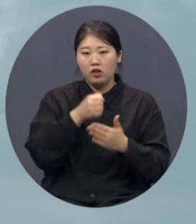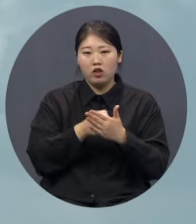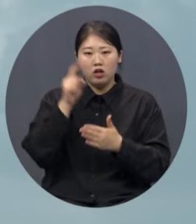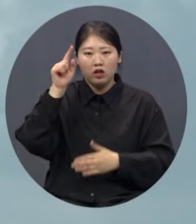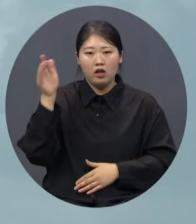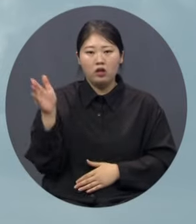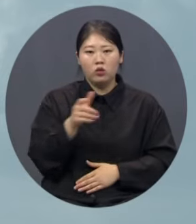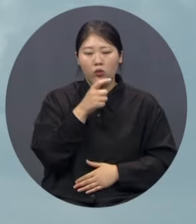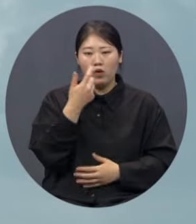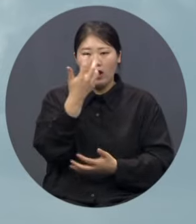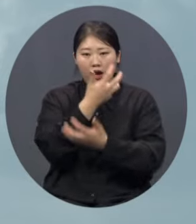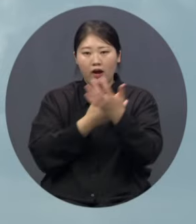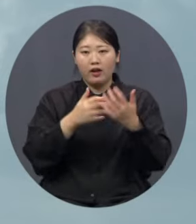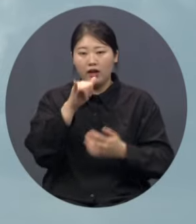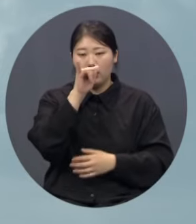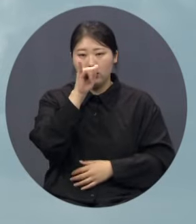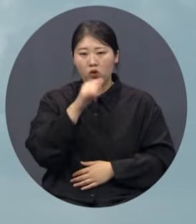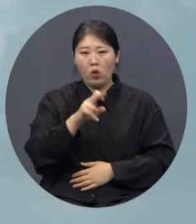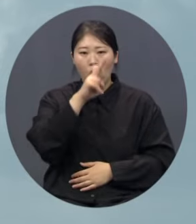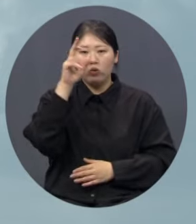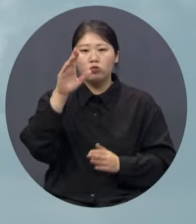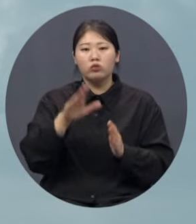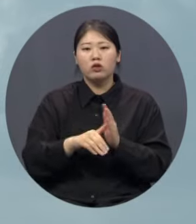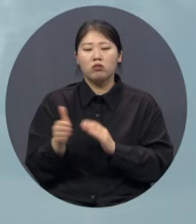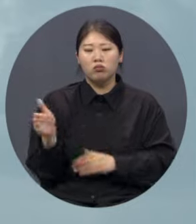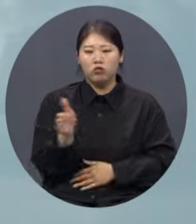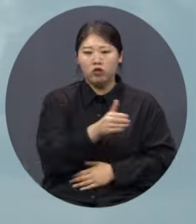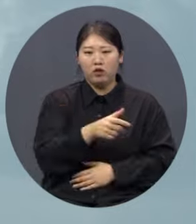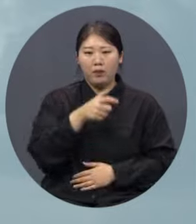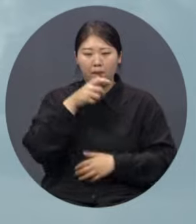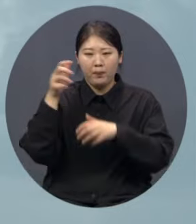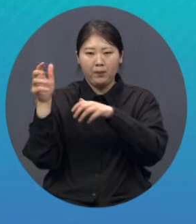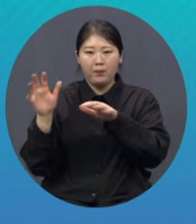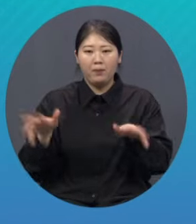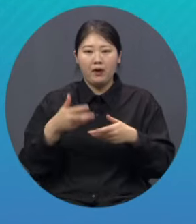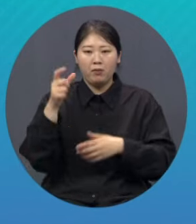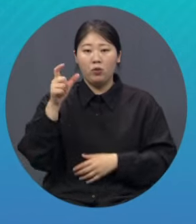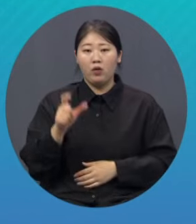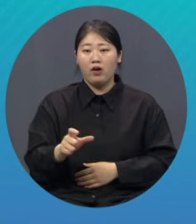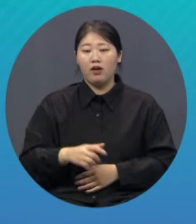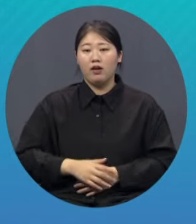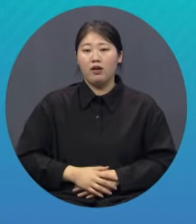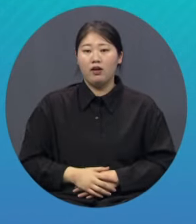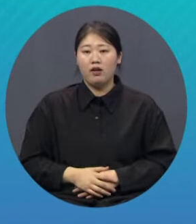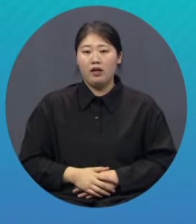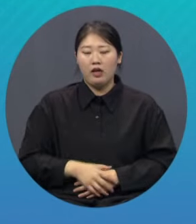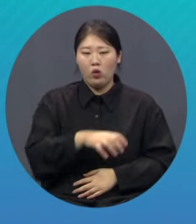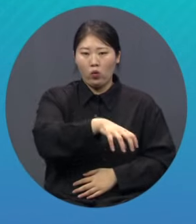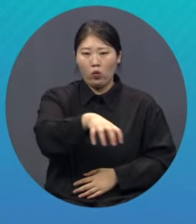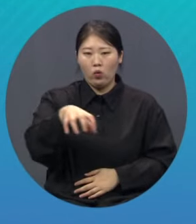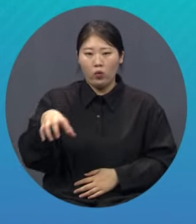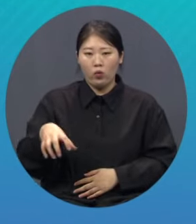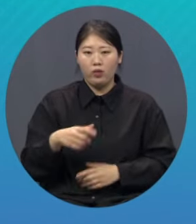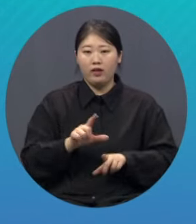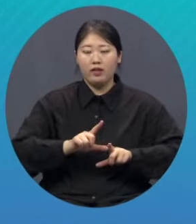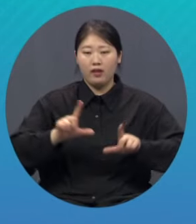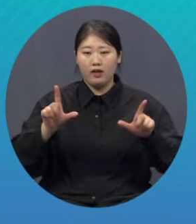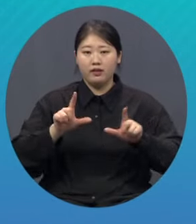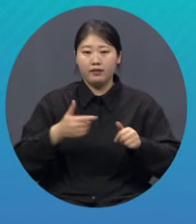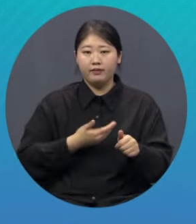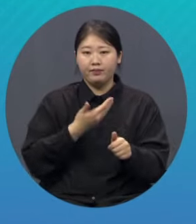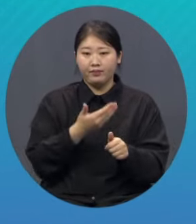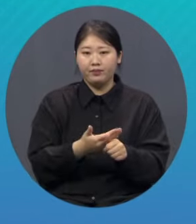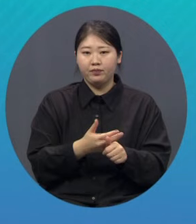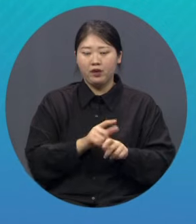안개가 끼는 곳이 있겠고요 오후부터는 바람도 강하게 불겠습니다 자세한 내일 지역별 기온입니다 밤 사위 북동부